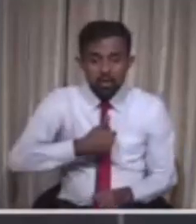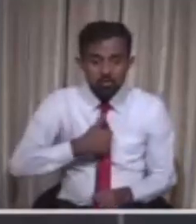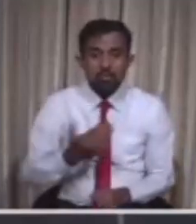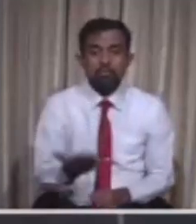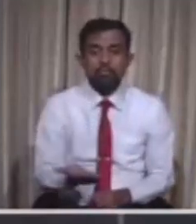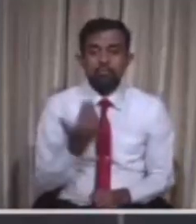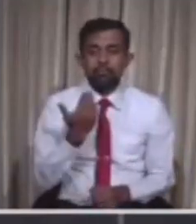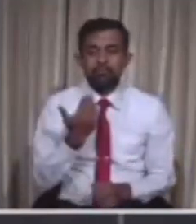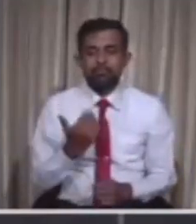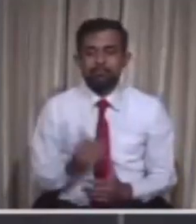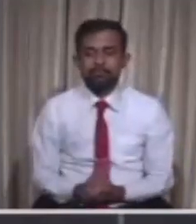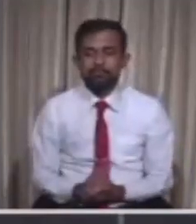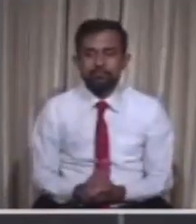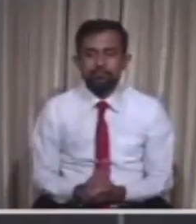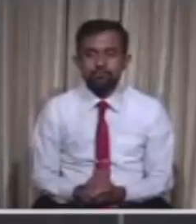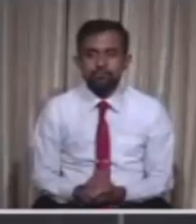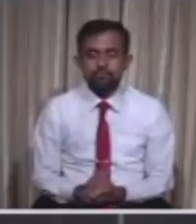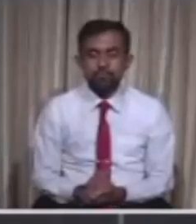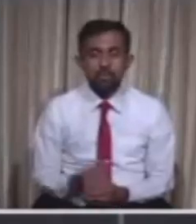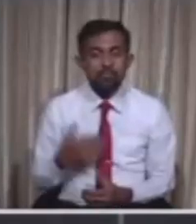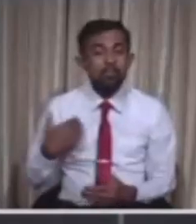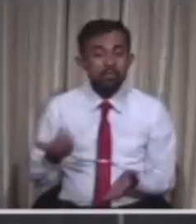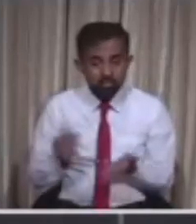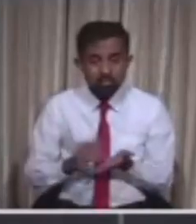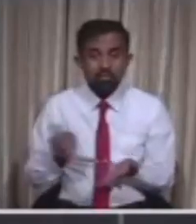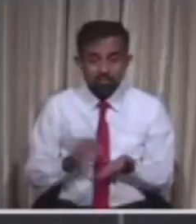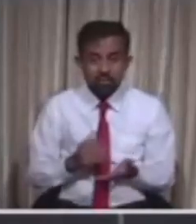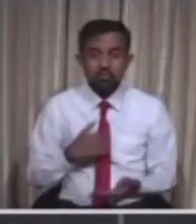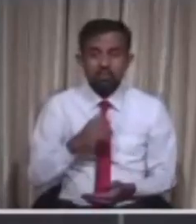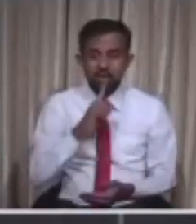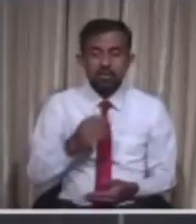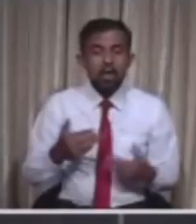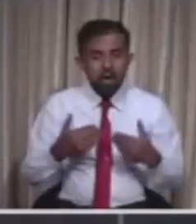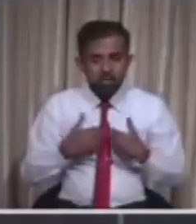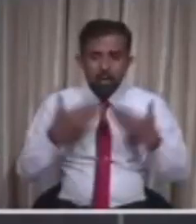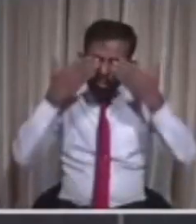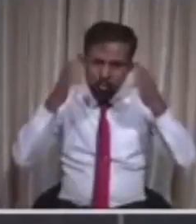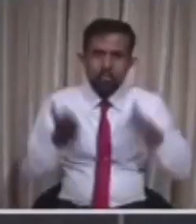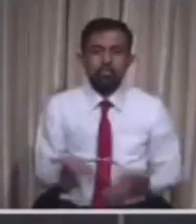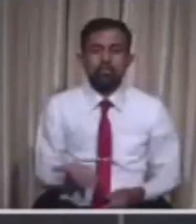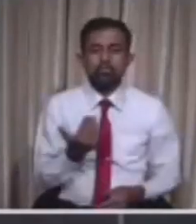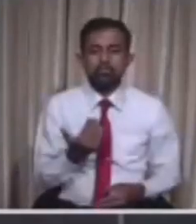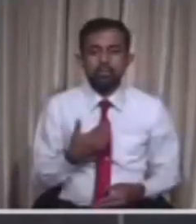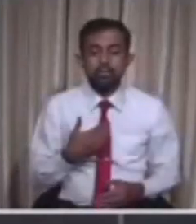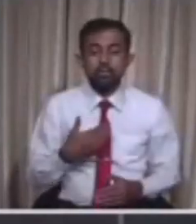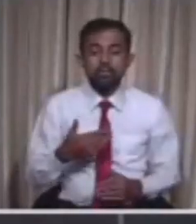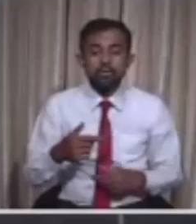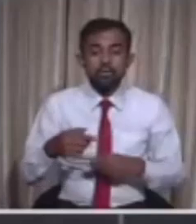එක. ඒක තමයි මම දිගින් දිගටම කියන්නේ. අපි අවංක වෙමු. කෙටි